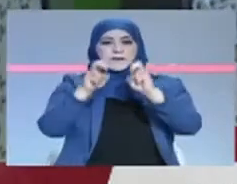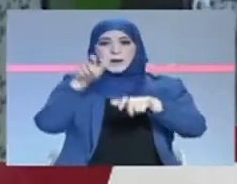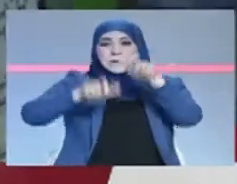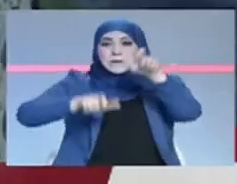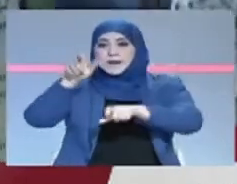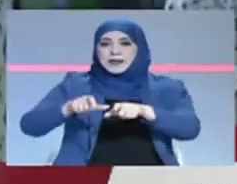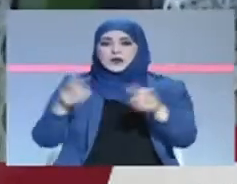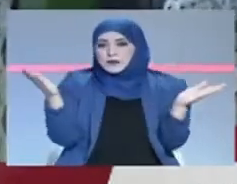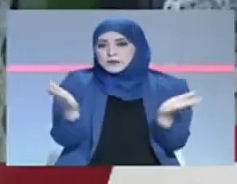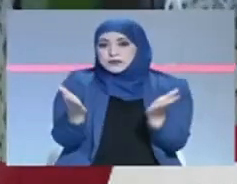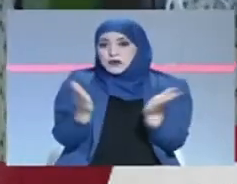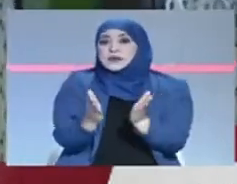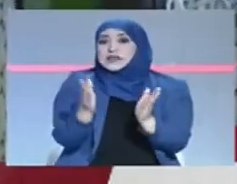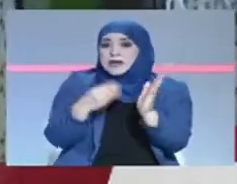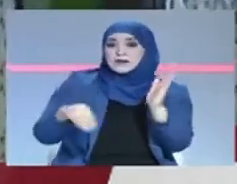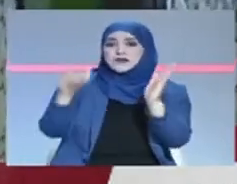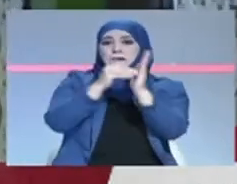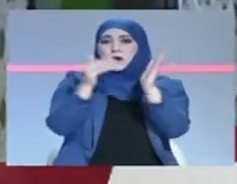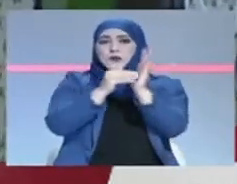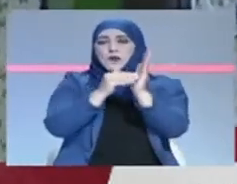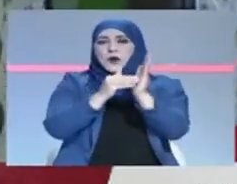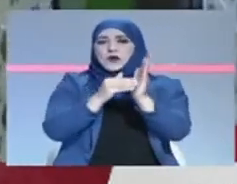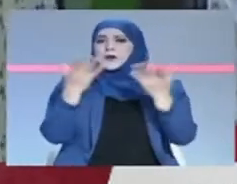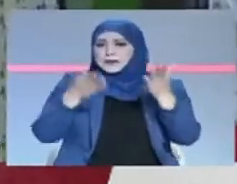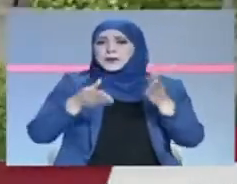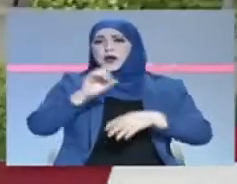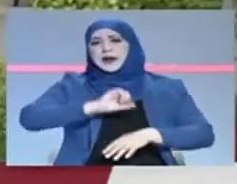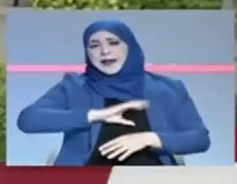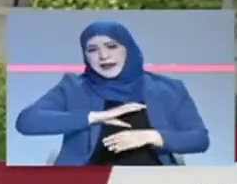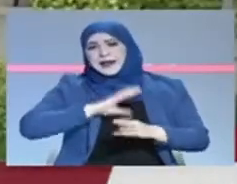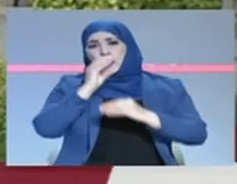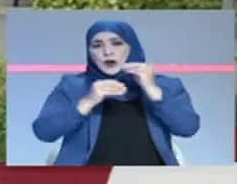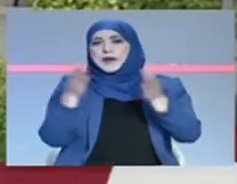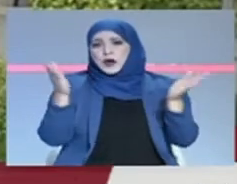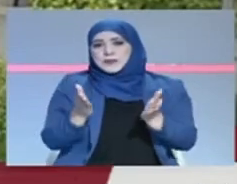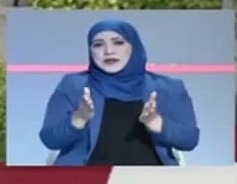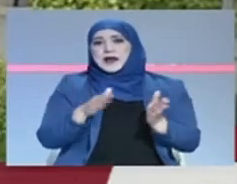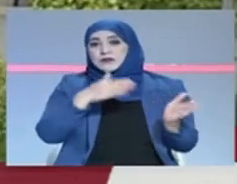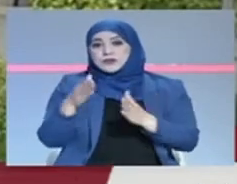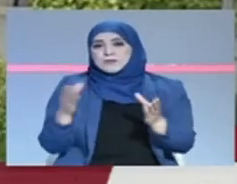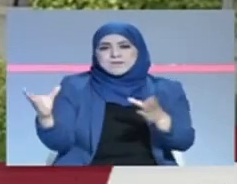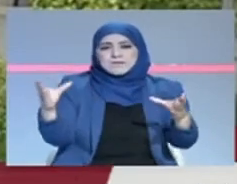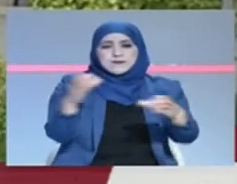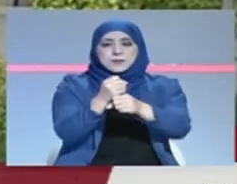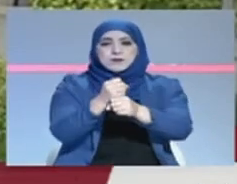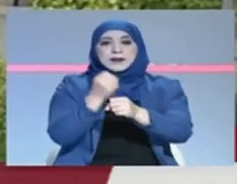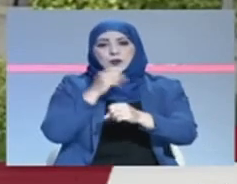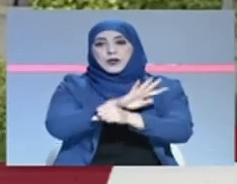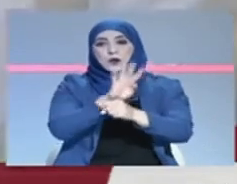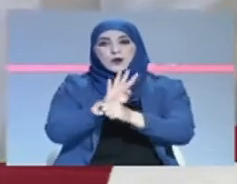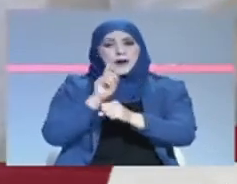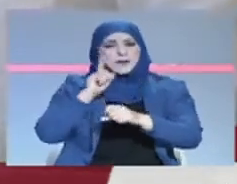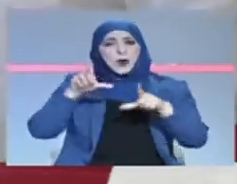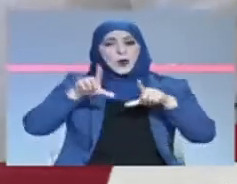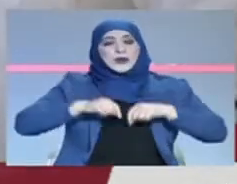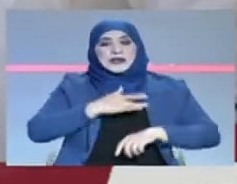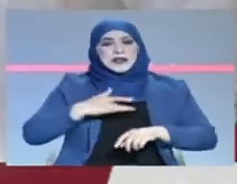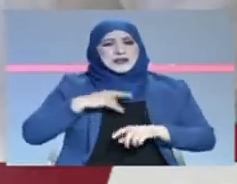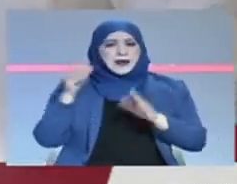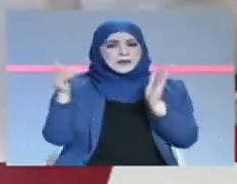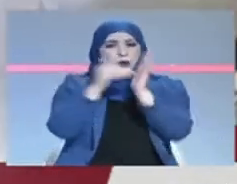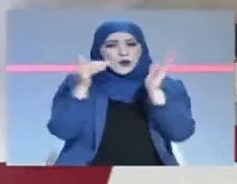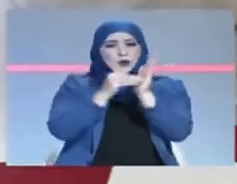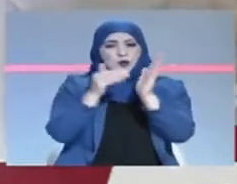المقيمين بالمستشفيات بالقطاعين العام والخاص. ولتطويق الوباء، كثفت وزارة الصحة في إطار برنامجها